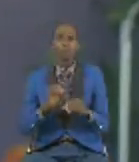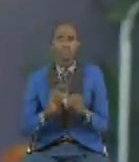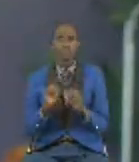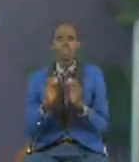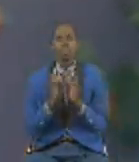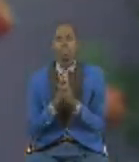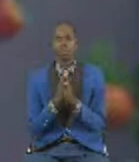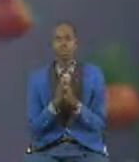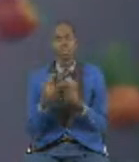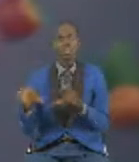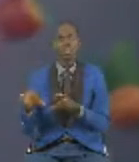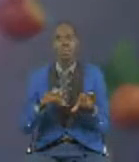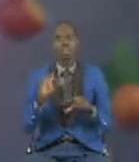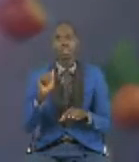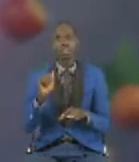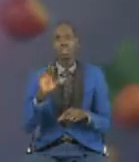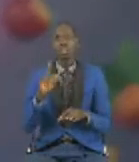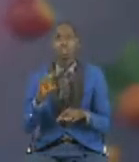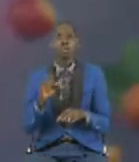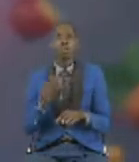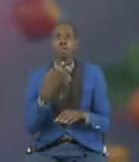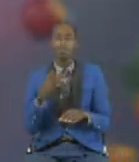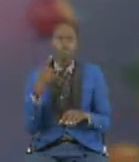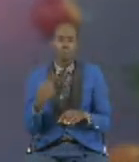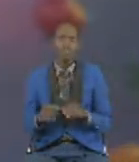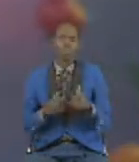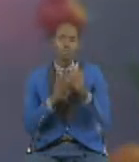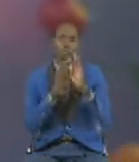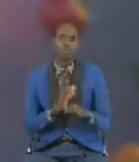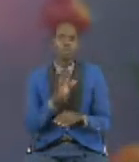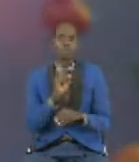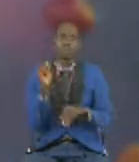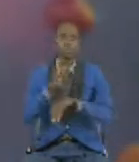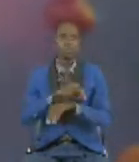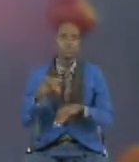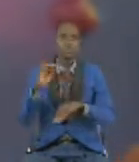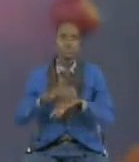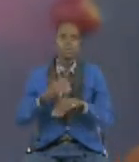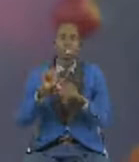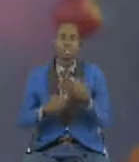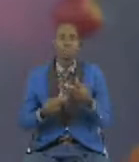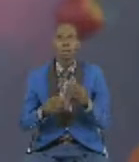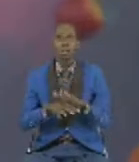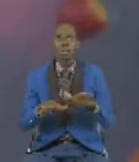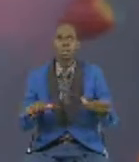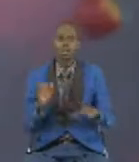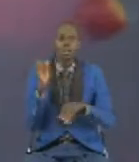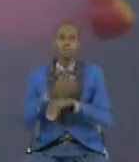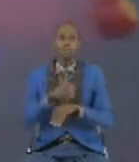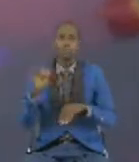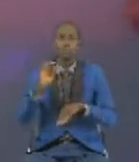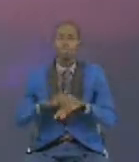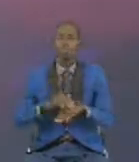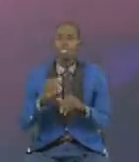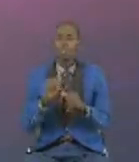C'est ce qui arrive dans Actes des Apôtres. L'autorité de la parole qui domine dans chaque vie, qui domine dans chaque